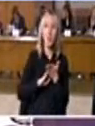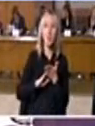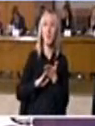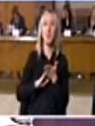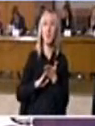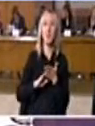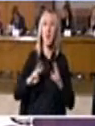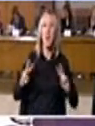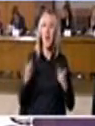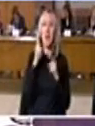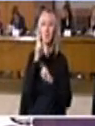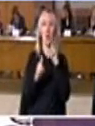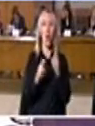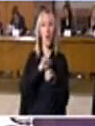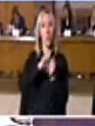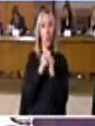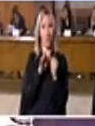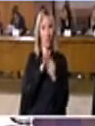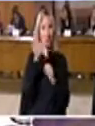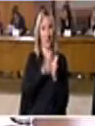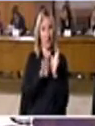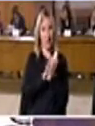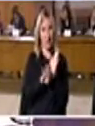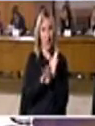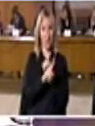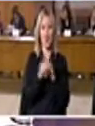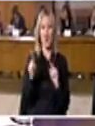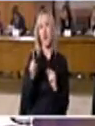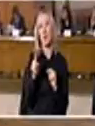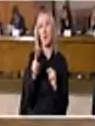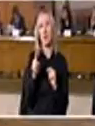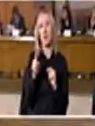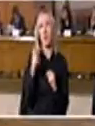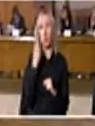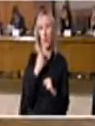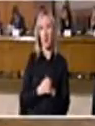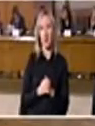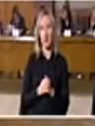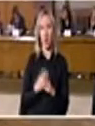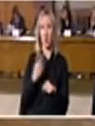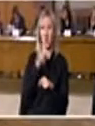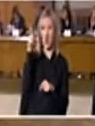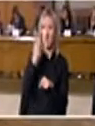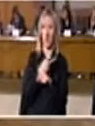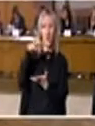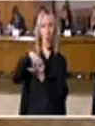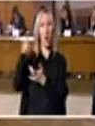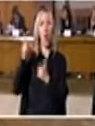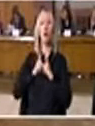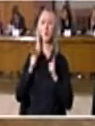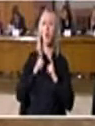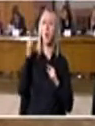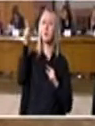najlakši korak u borbi protiv diskriminacije i netolerancije. Od države i državnih organa očekuje se ne samo